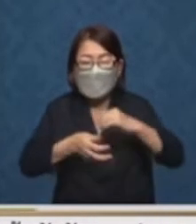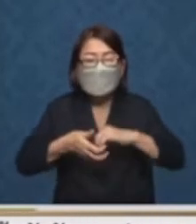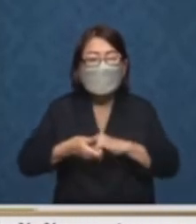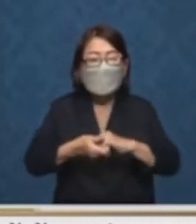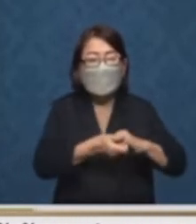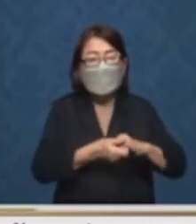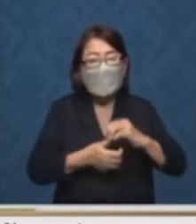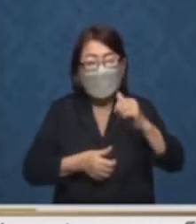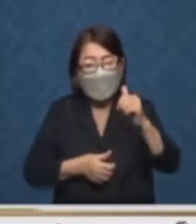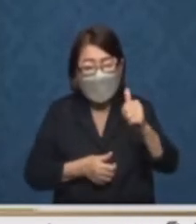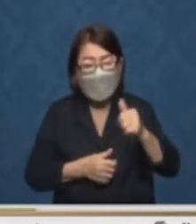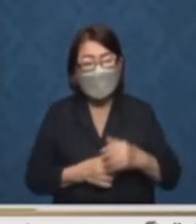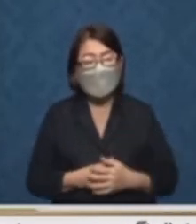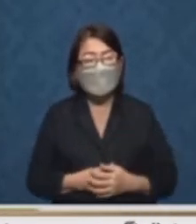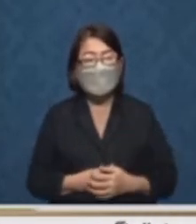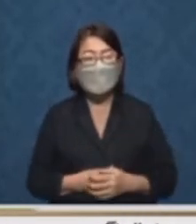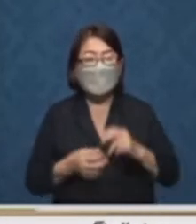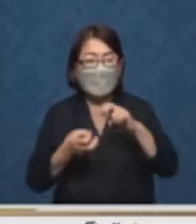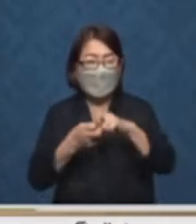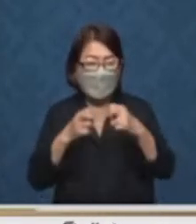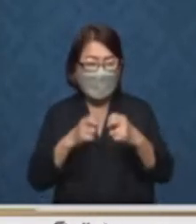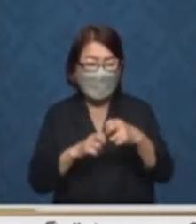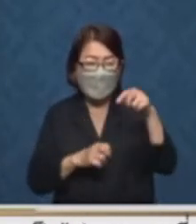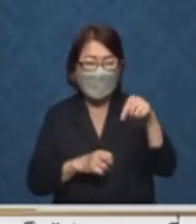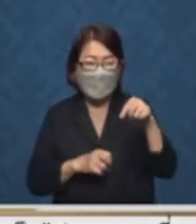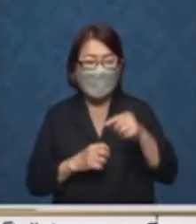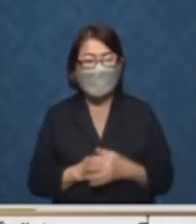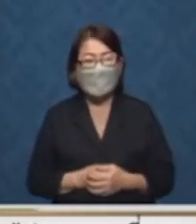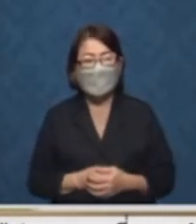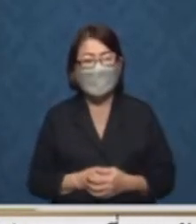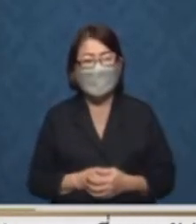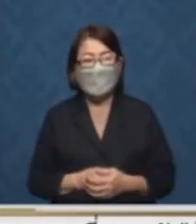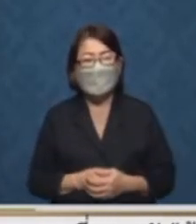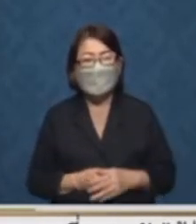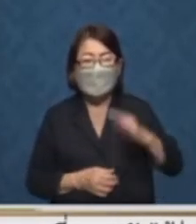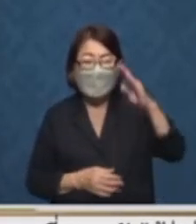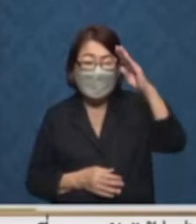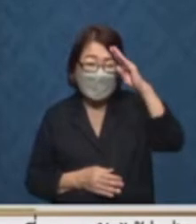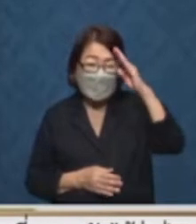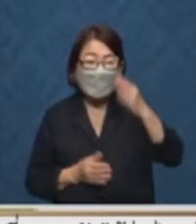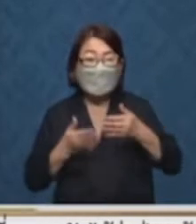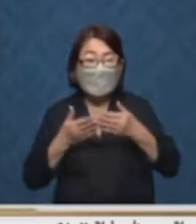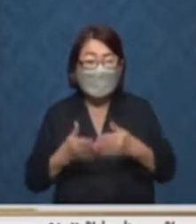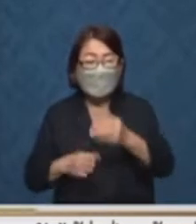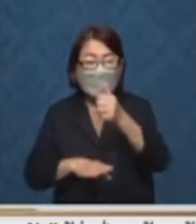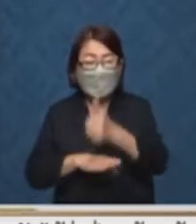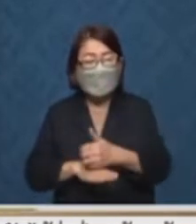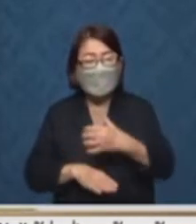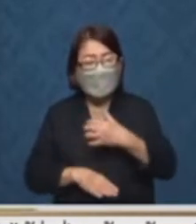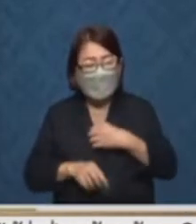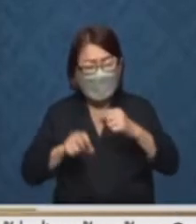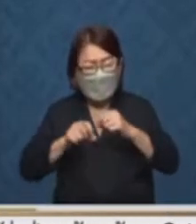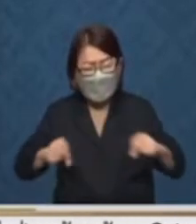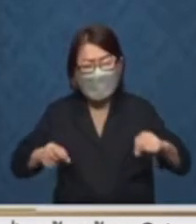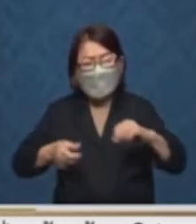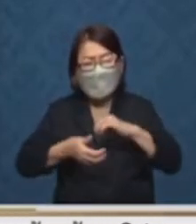ภาพประเด็นนี้ครับพลเรือเอกเรือชัยเนี่ยต้องการลงนามในข้อตกล